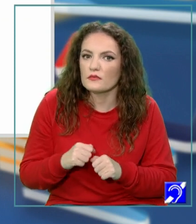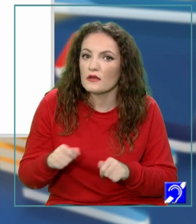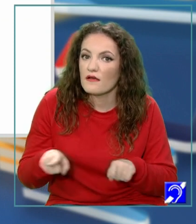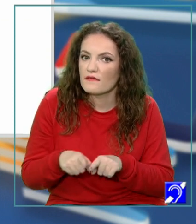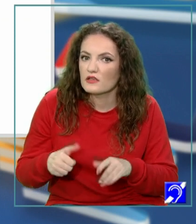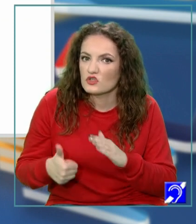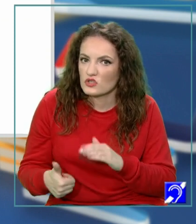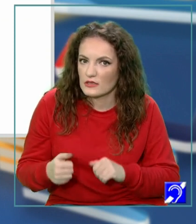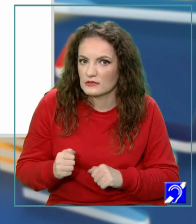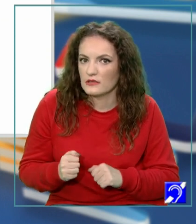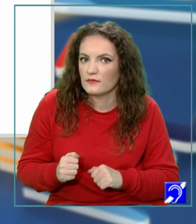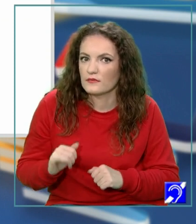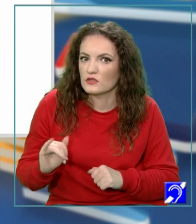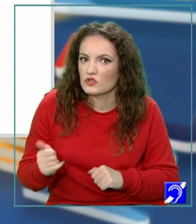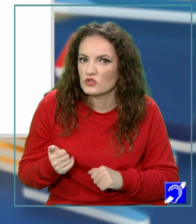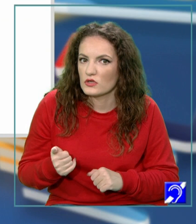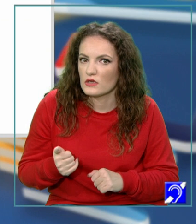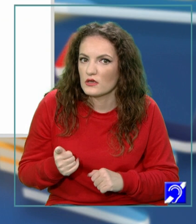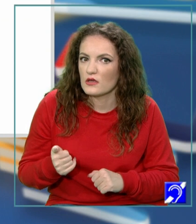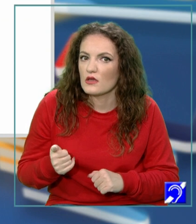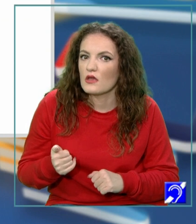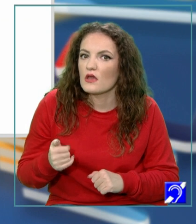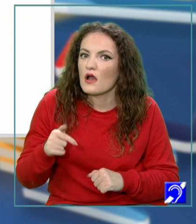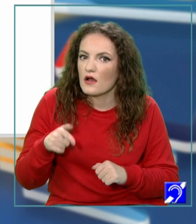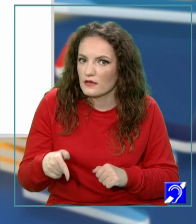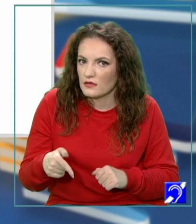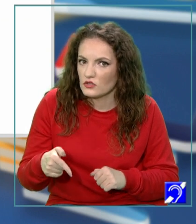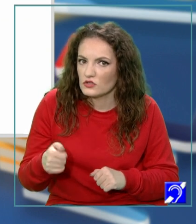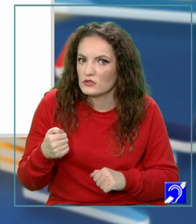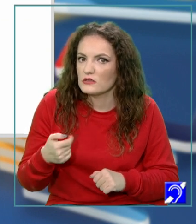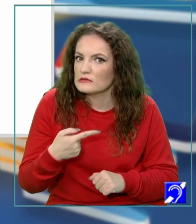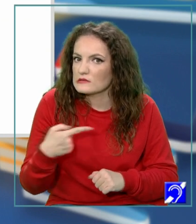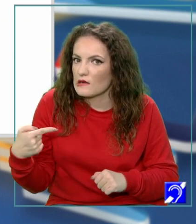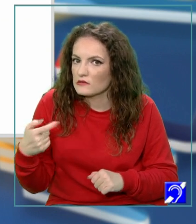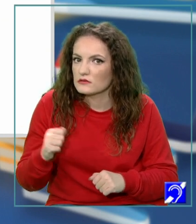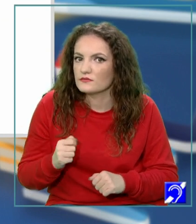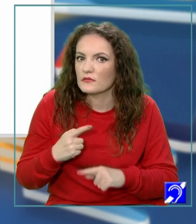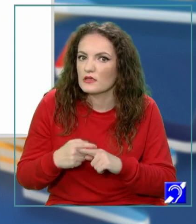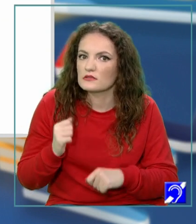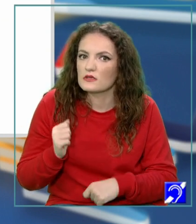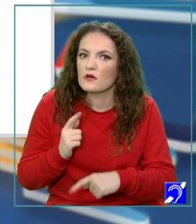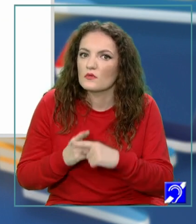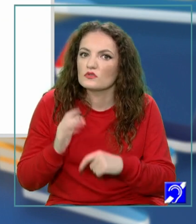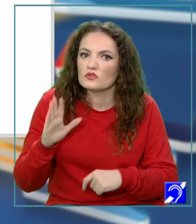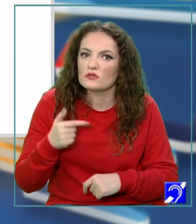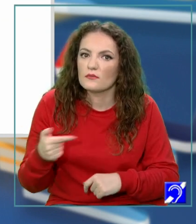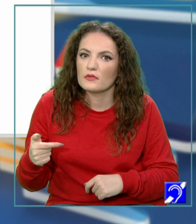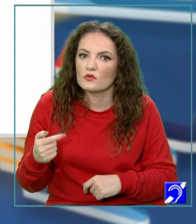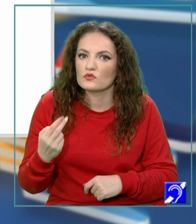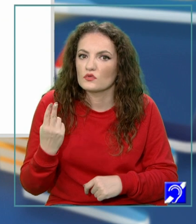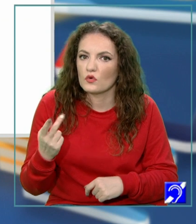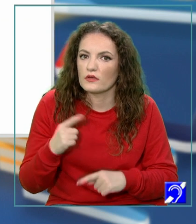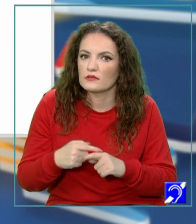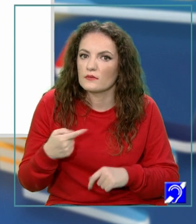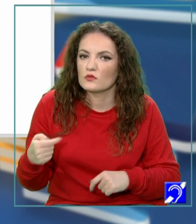voi aduna sau scădea numărătorii. În cazul meu voi scrie x plus 5 minus, voi scrie în paranteză 2x minus 1. Îmi va da